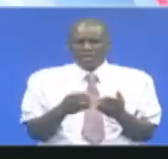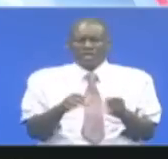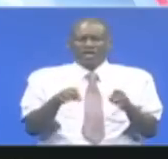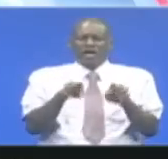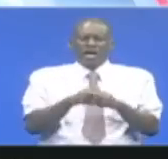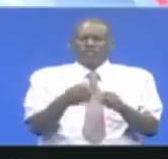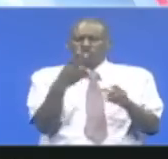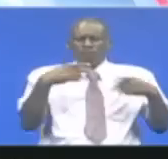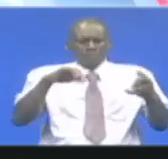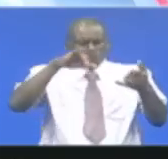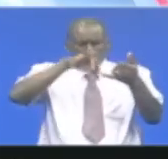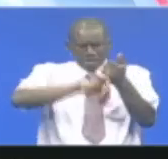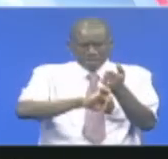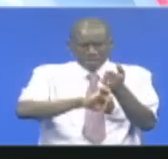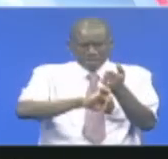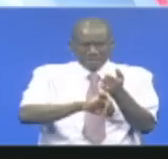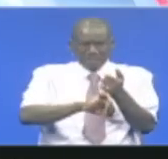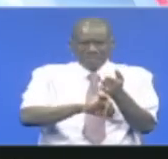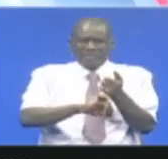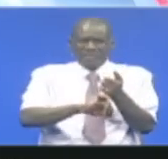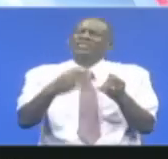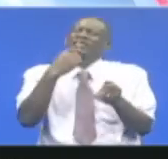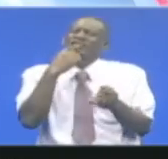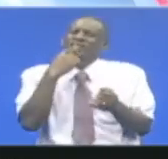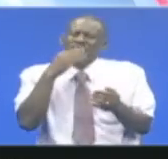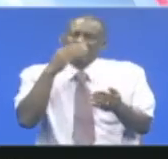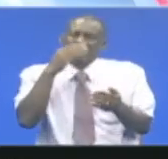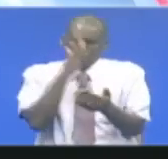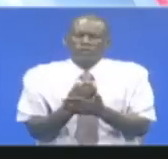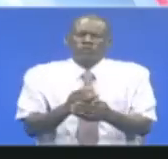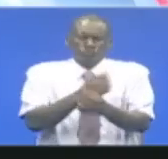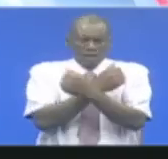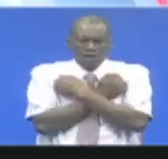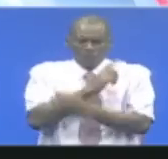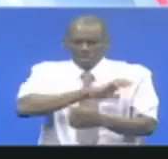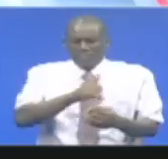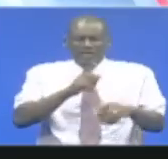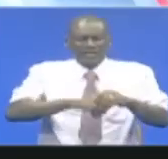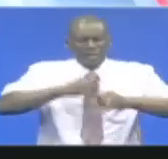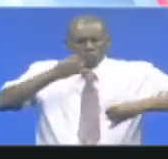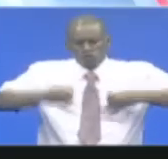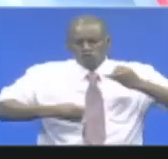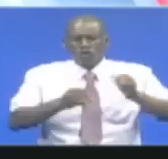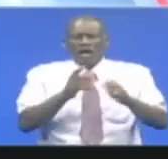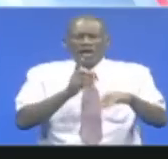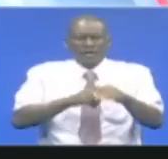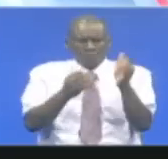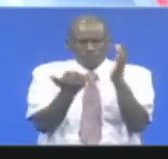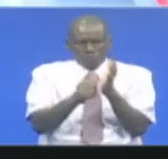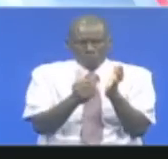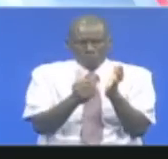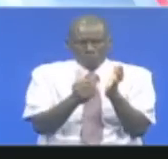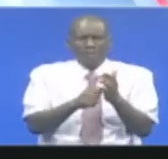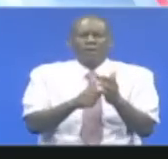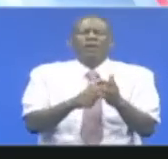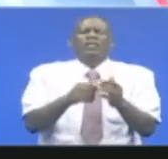Wanapooana wawili wapendanao huapiana kuwa watapendana kwa raha na dhiki. Baadhi huishi maisha faraja hata